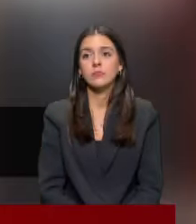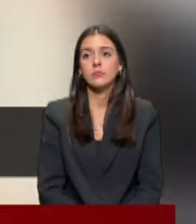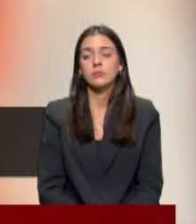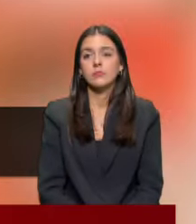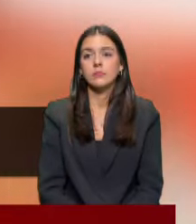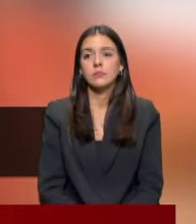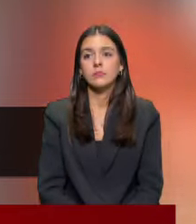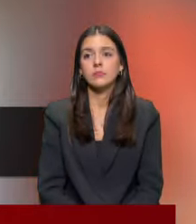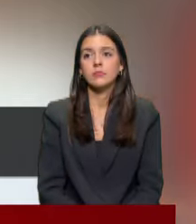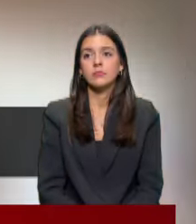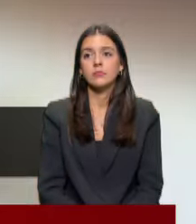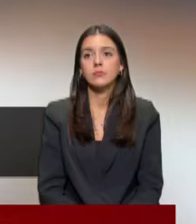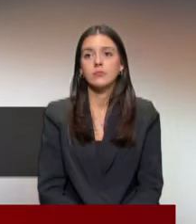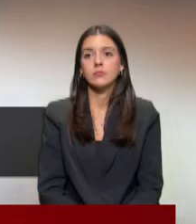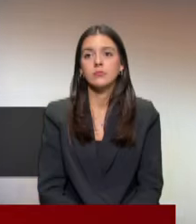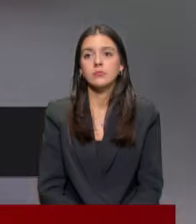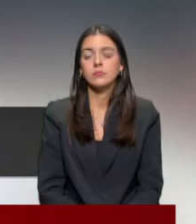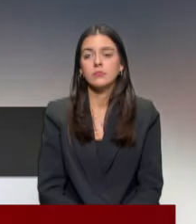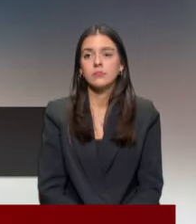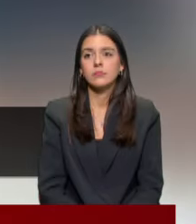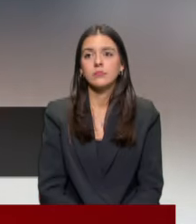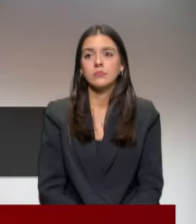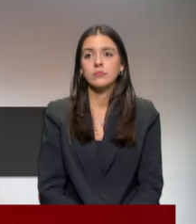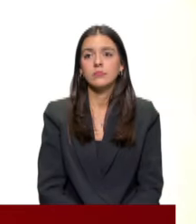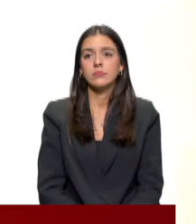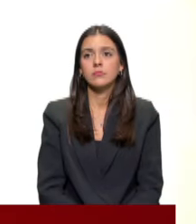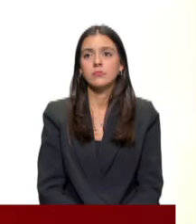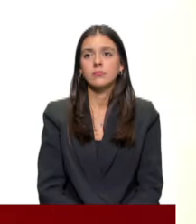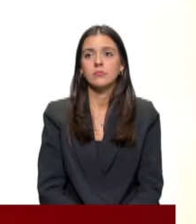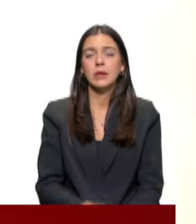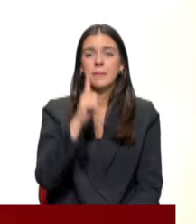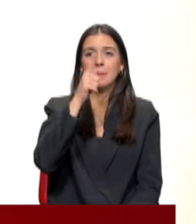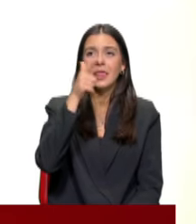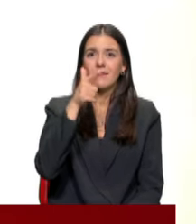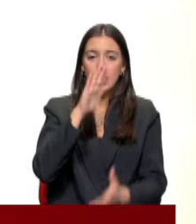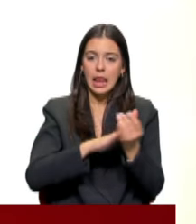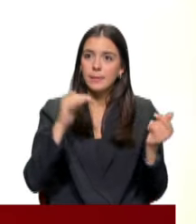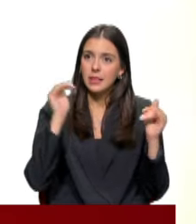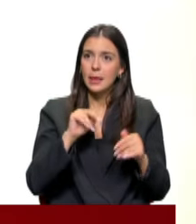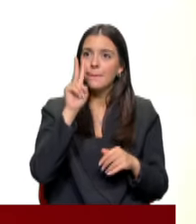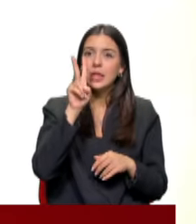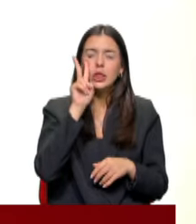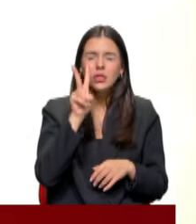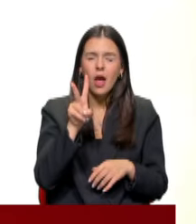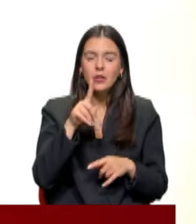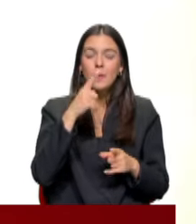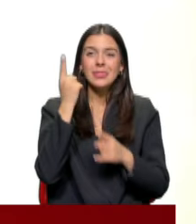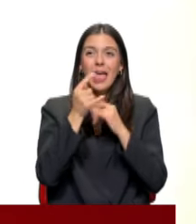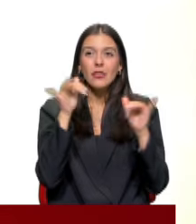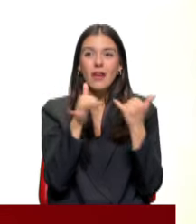budur. Sadece Adana'nın firmaları yok. Türkiye'nin dört bir yanından firmalar var. Bir video elime ulaştı. Bir gördüm ki